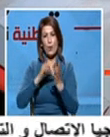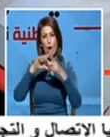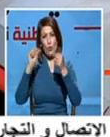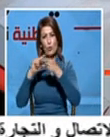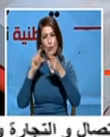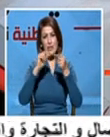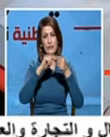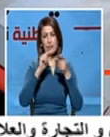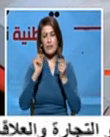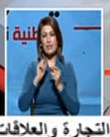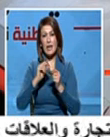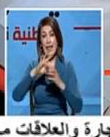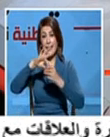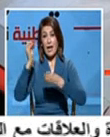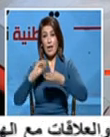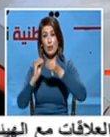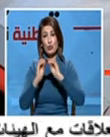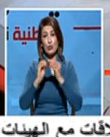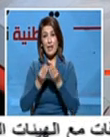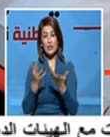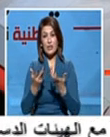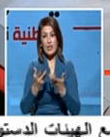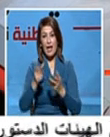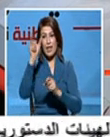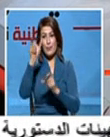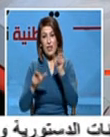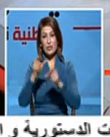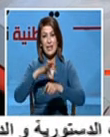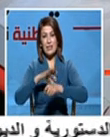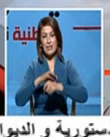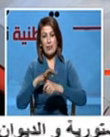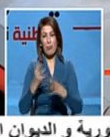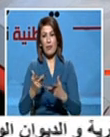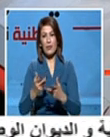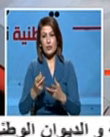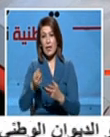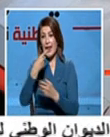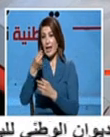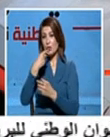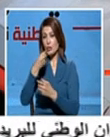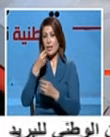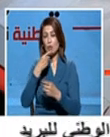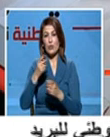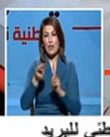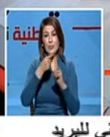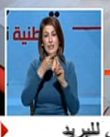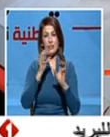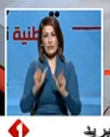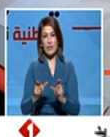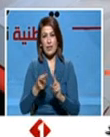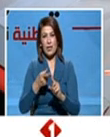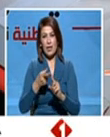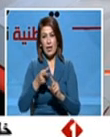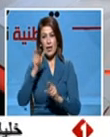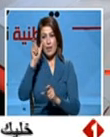يخص الأمراض المزمنة وفيما يخص الادويه الخصوصيه. هاني جيد كمان سبيسيفيك ندخل فرد